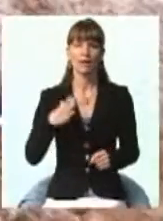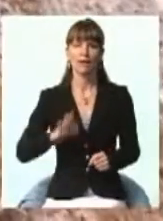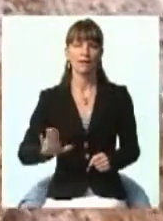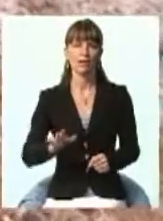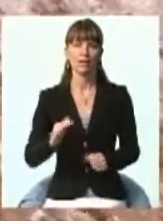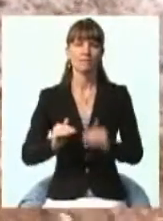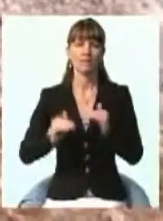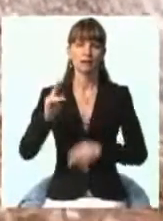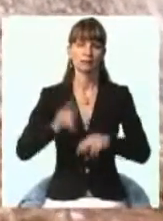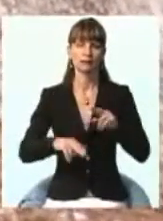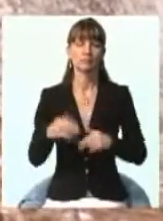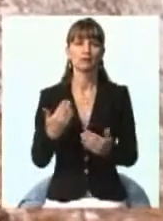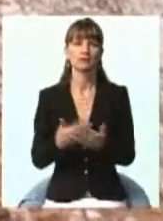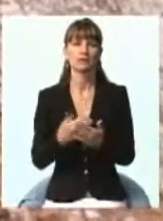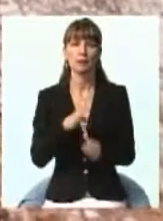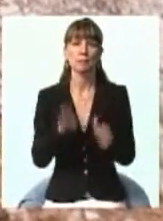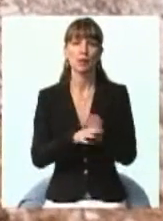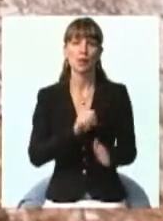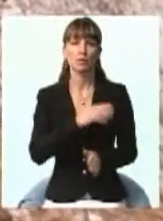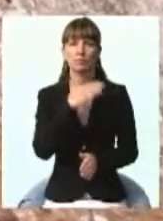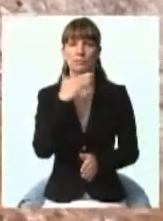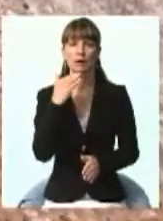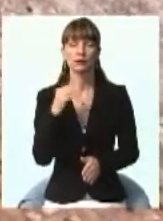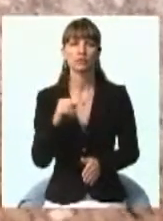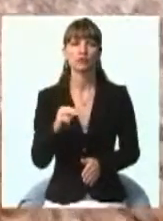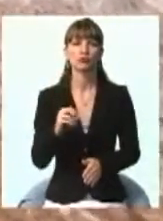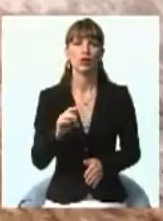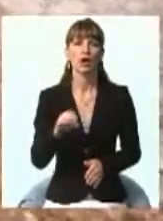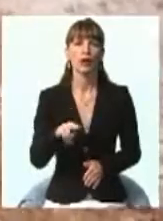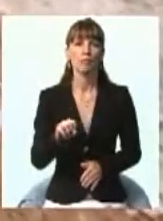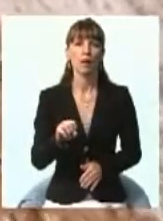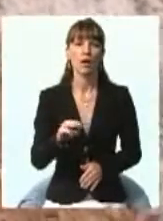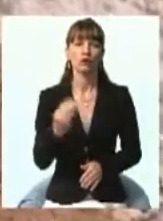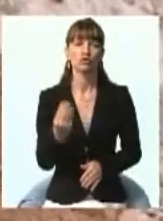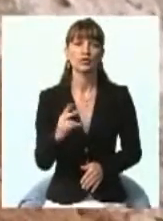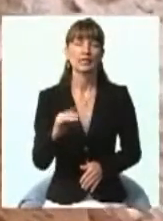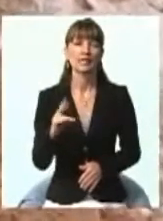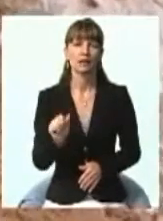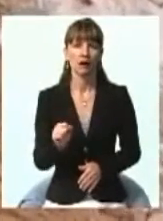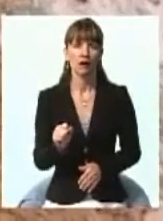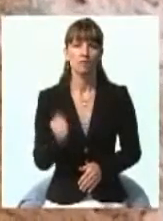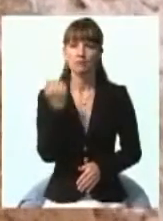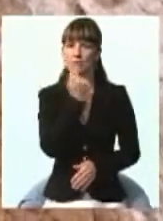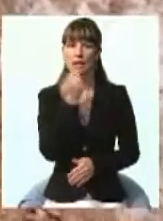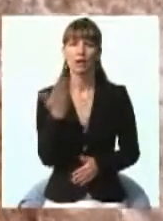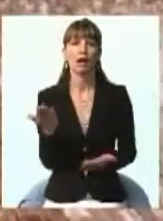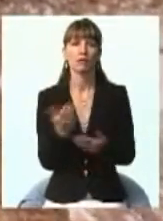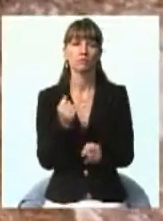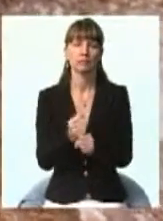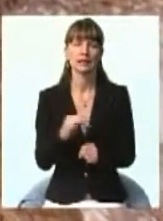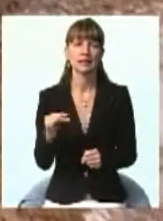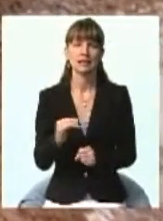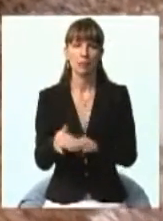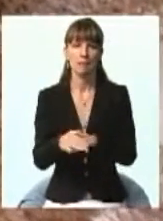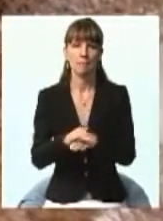будівлі. Так, наприклад, під Одесою дуже багато черепашника – матеріалу, що утворився з панцирів морських тварин. Тому